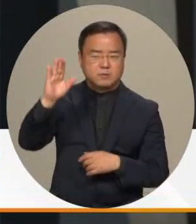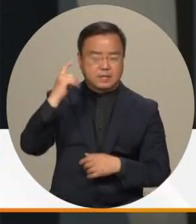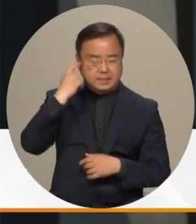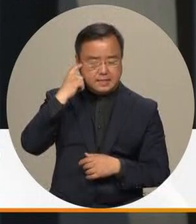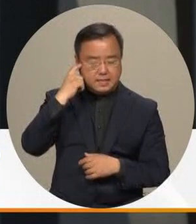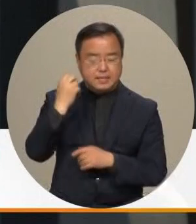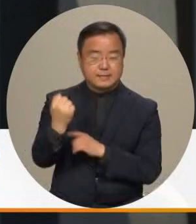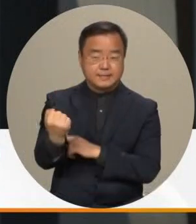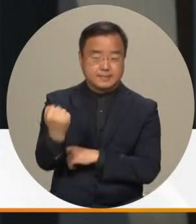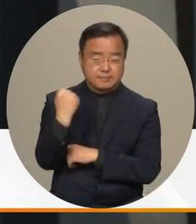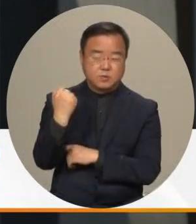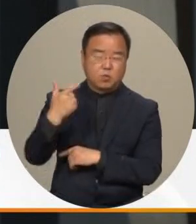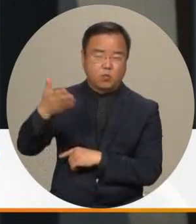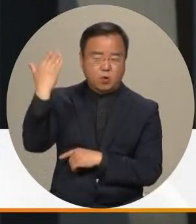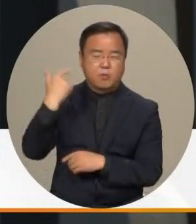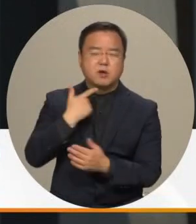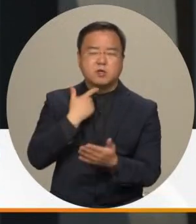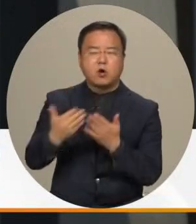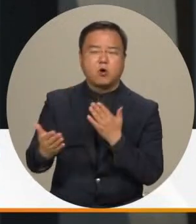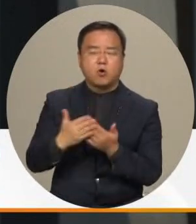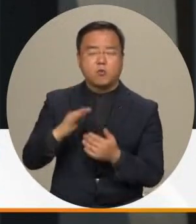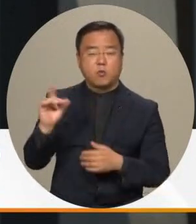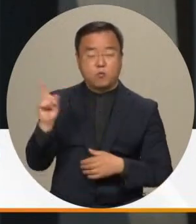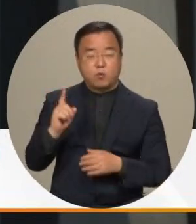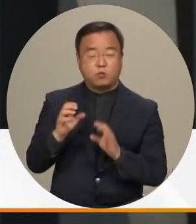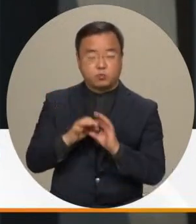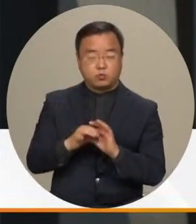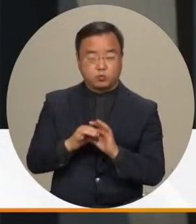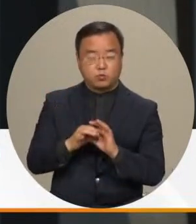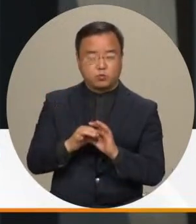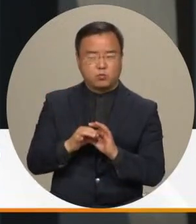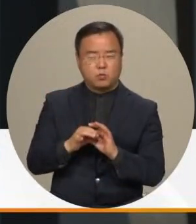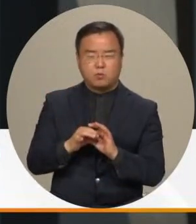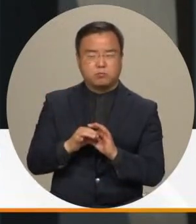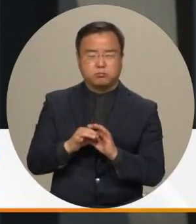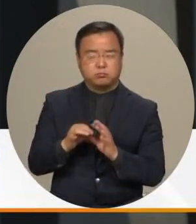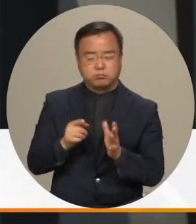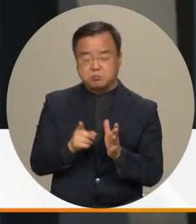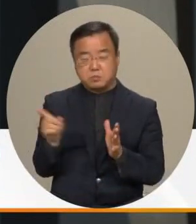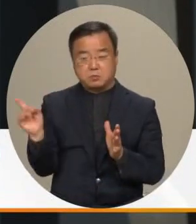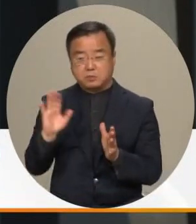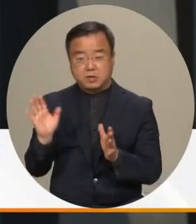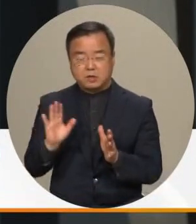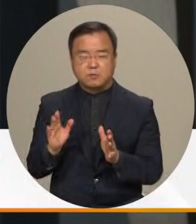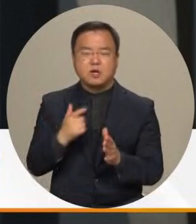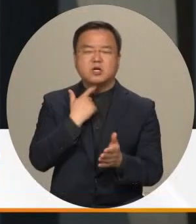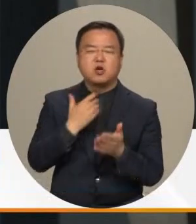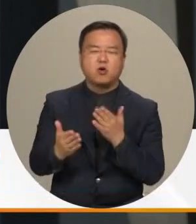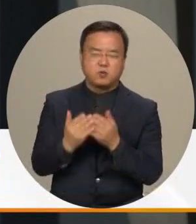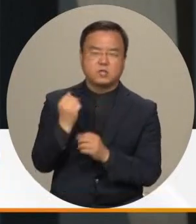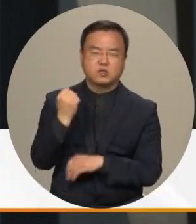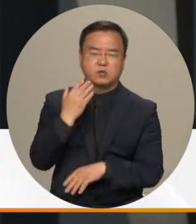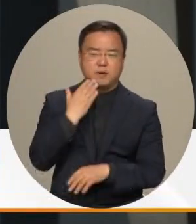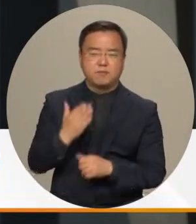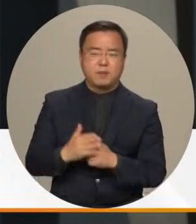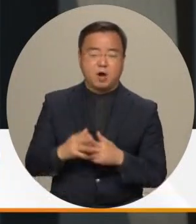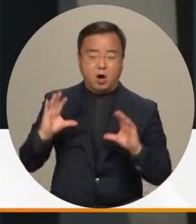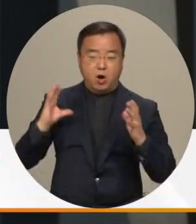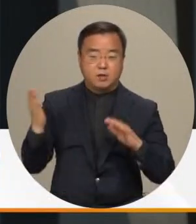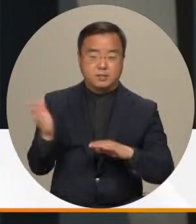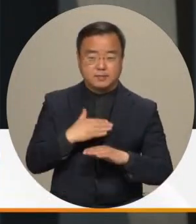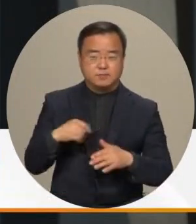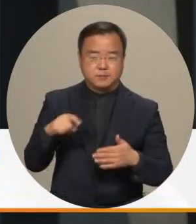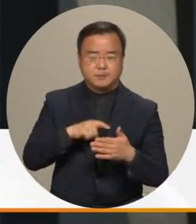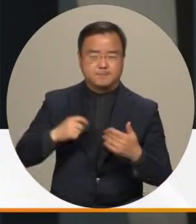힘도 결국은 자기가 과거에 어떤 경험을 했느냐에서 크게 벗어나지 못한다고 해요 그 말인즉 어릴 때부터 내적으로